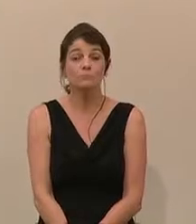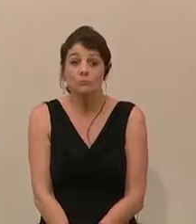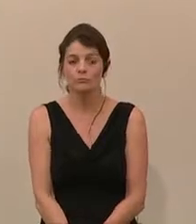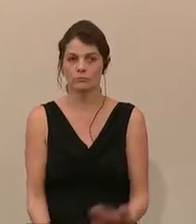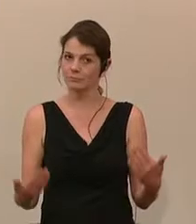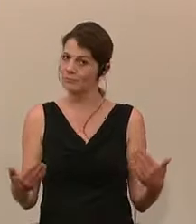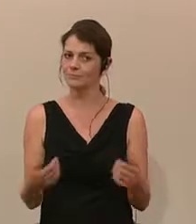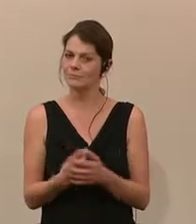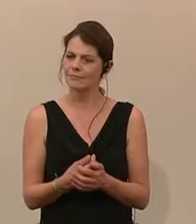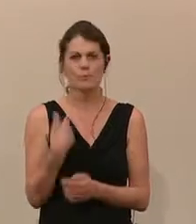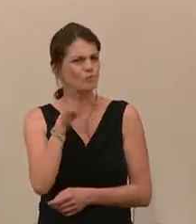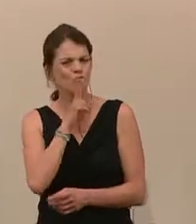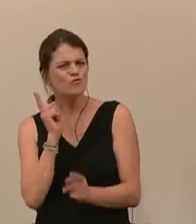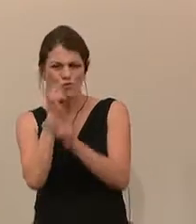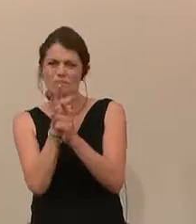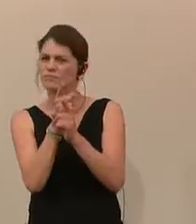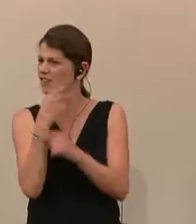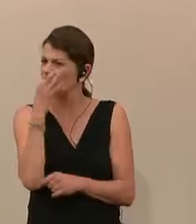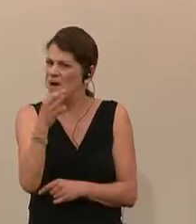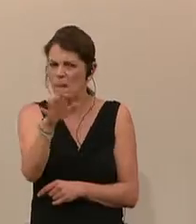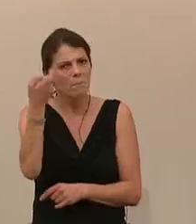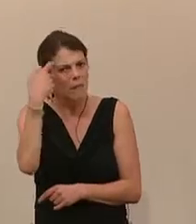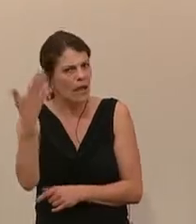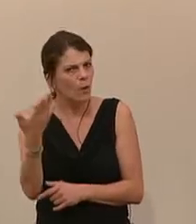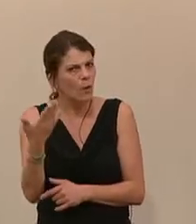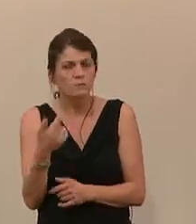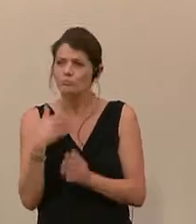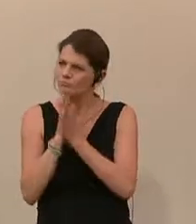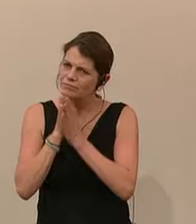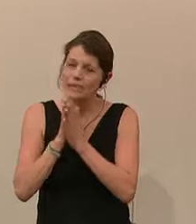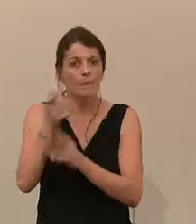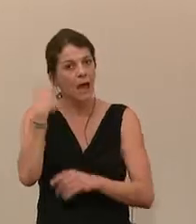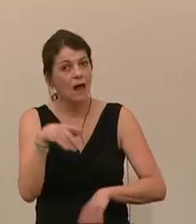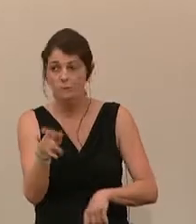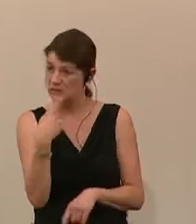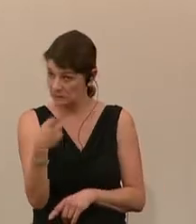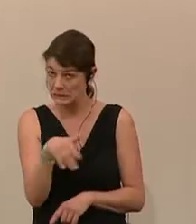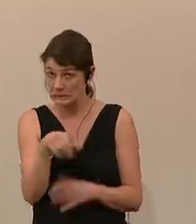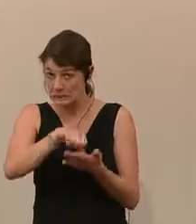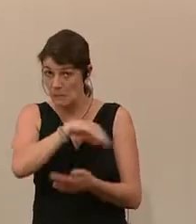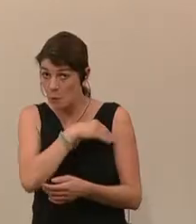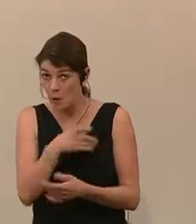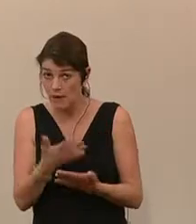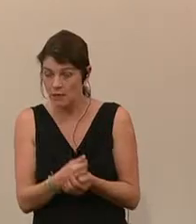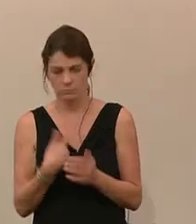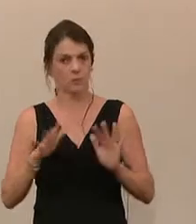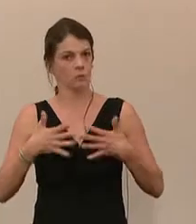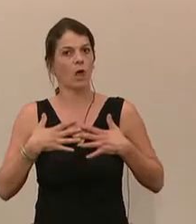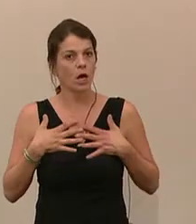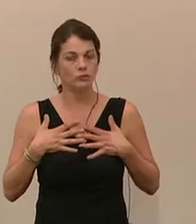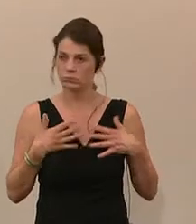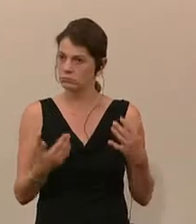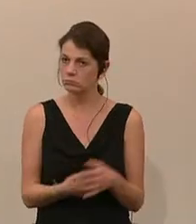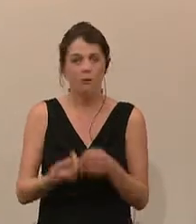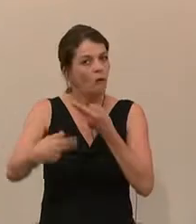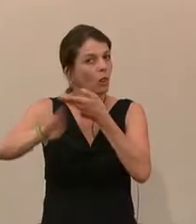Und ich habe sie natürlich gefragt, um ihre Meinung gebeten. Was sagst du zur Zentralmatura? Und ich war überrascht. Sie